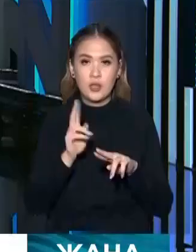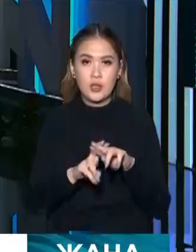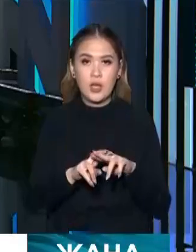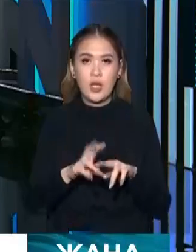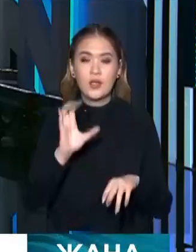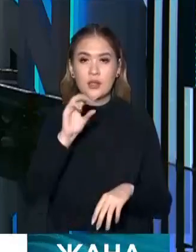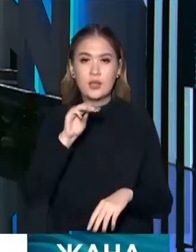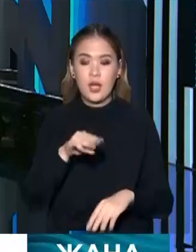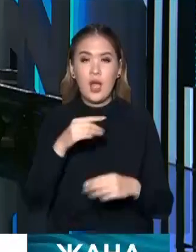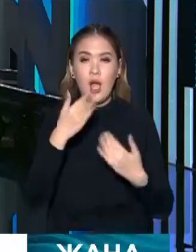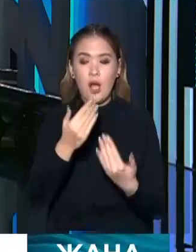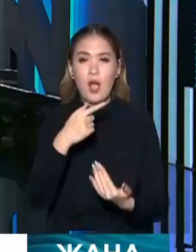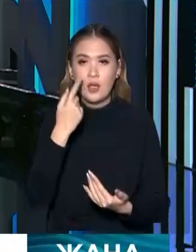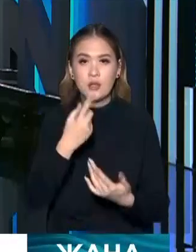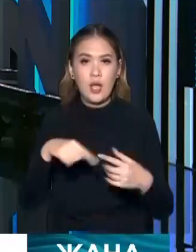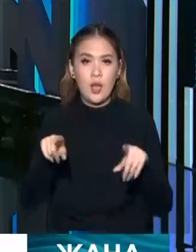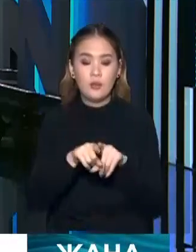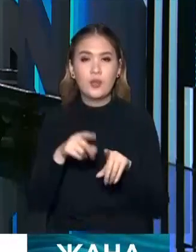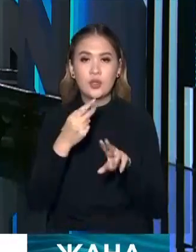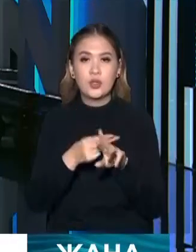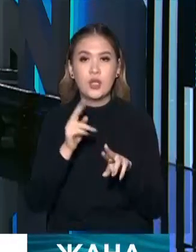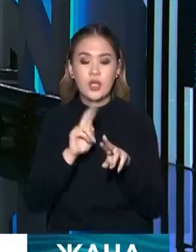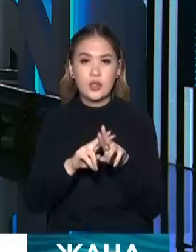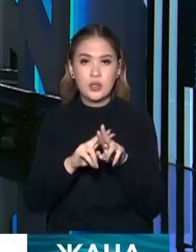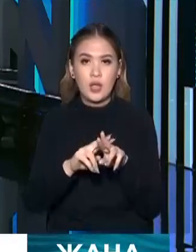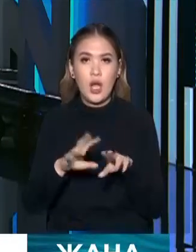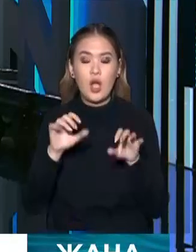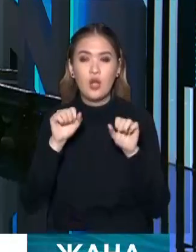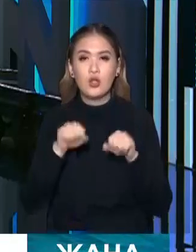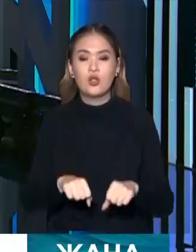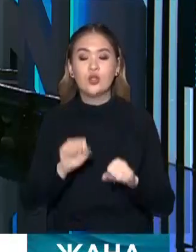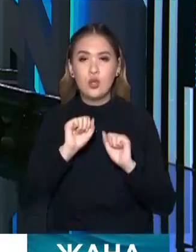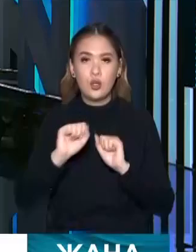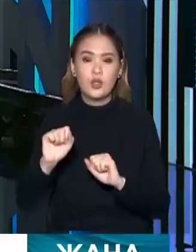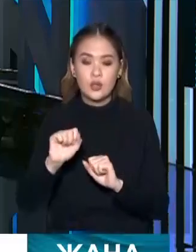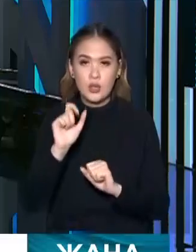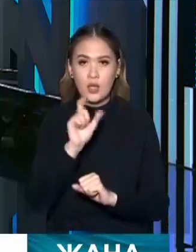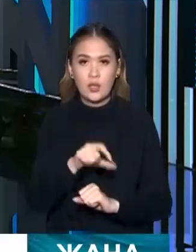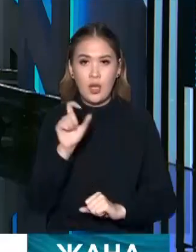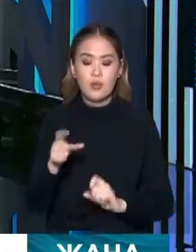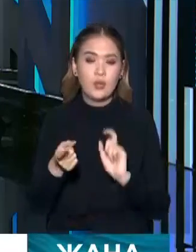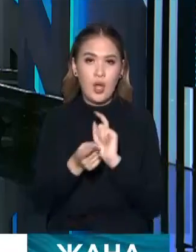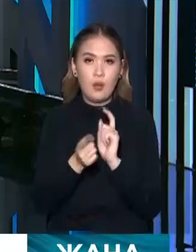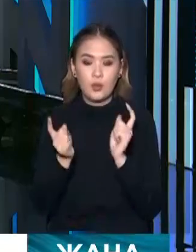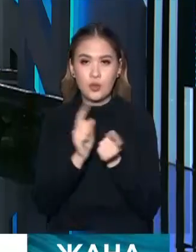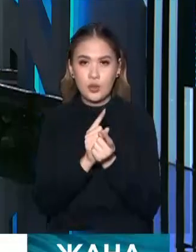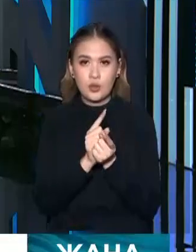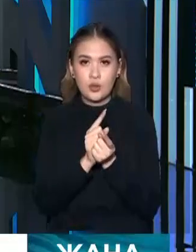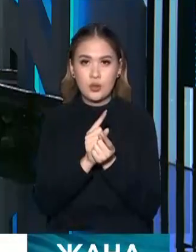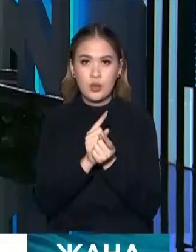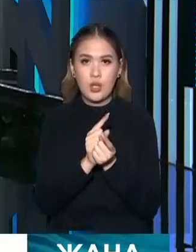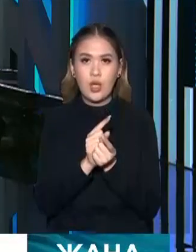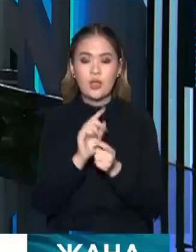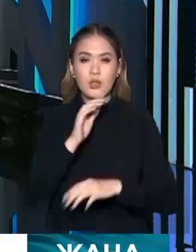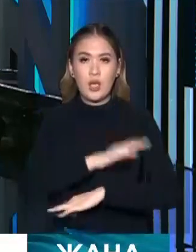бұл баптар жаңасыз айтып өткен баптар. Құқық қорғау қызметкерлеріне емес, керісінше мына сол